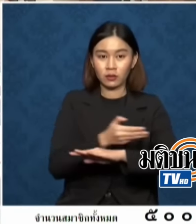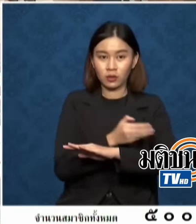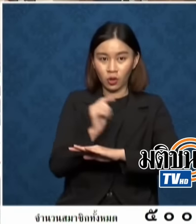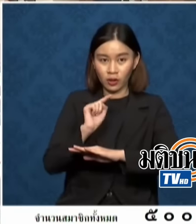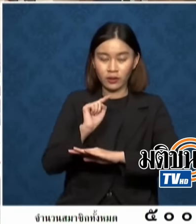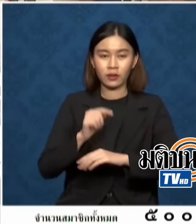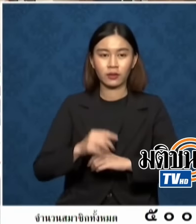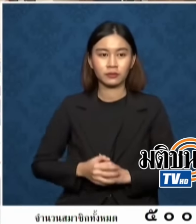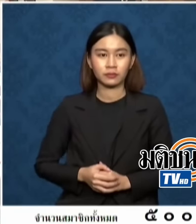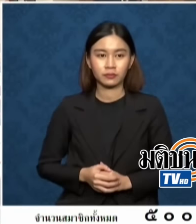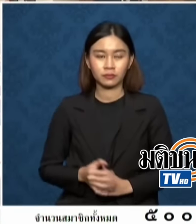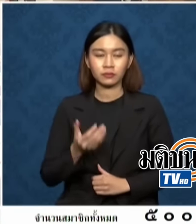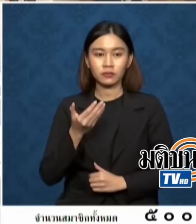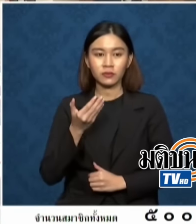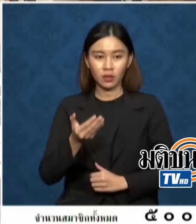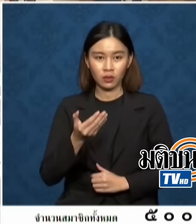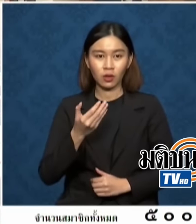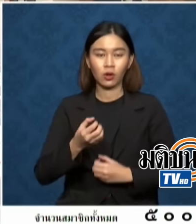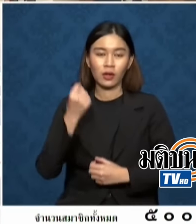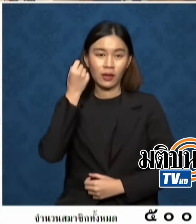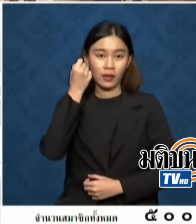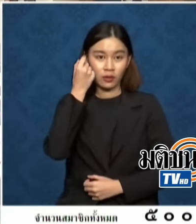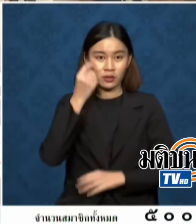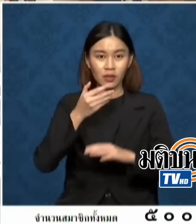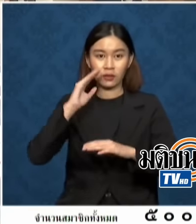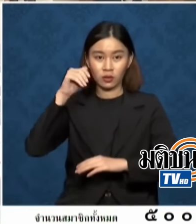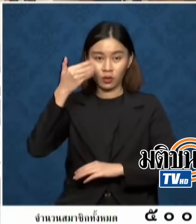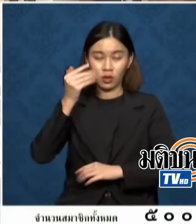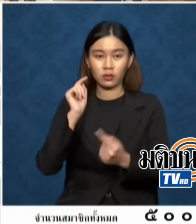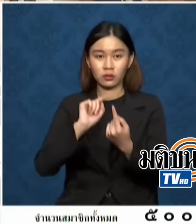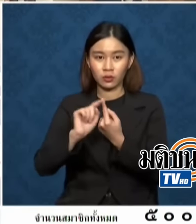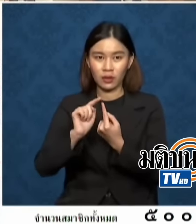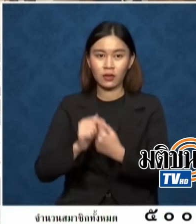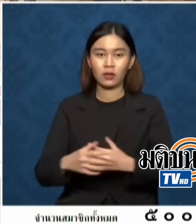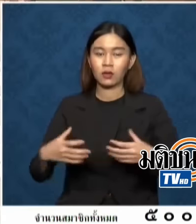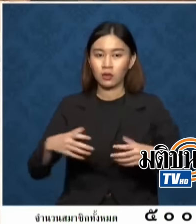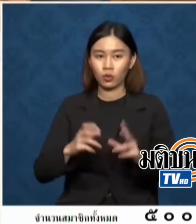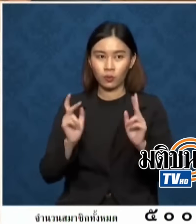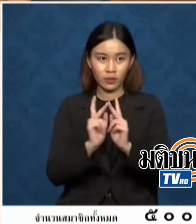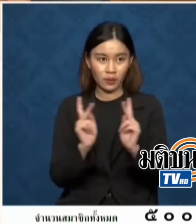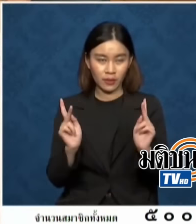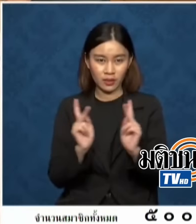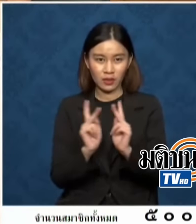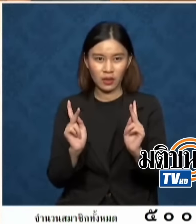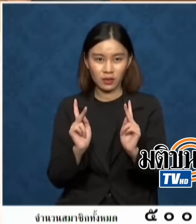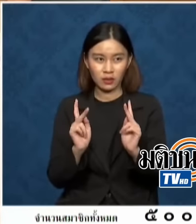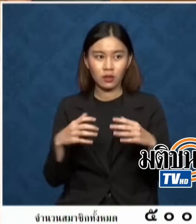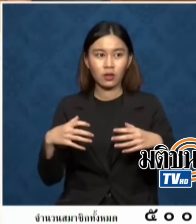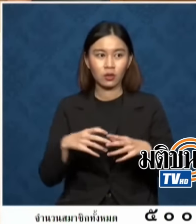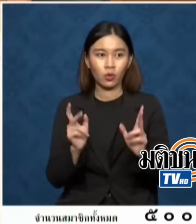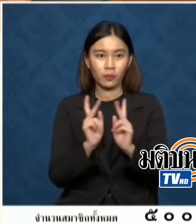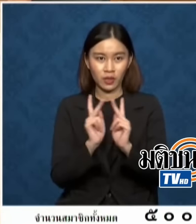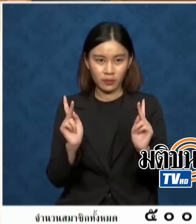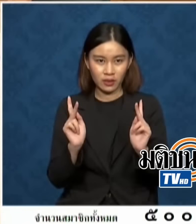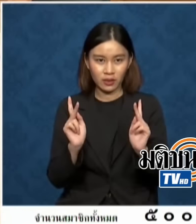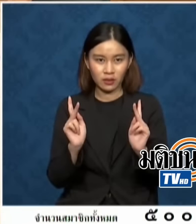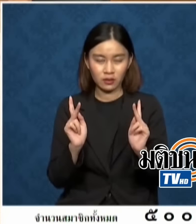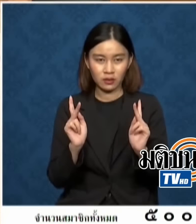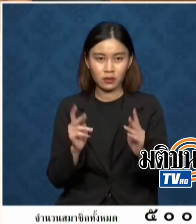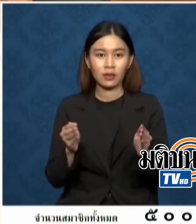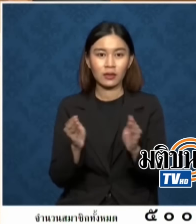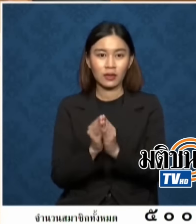ต้องขอแสดงความเข้าใจก่อนว่าคณะกรรมการกรรมาธิการ